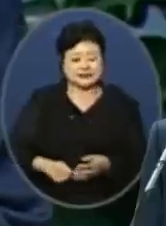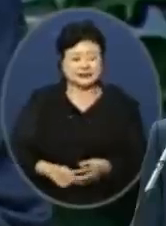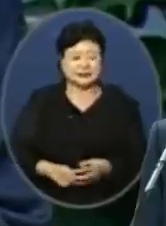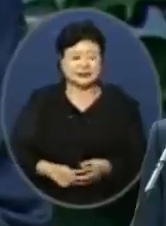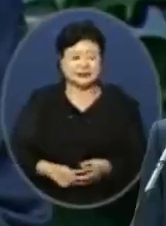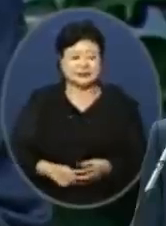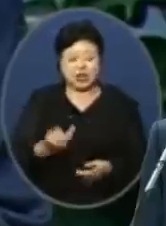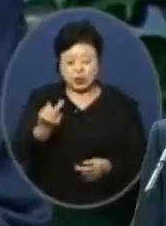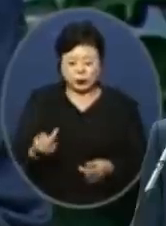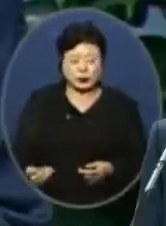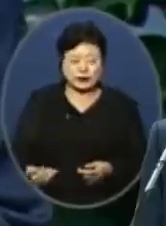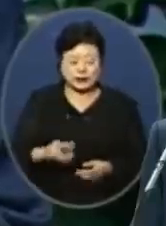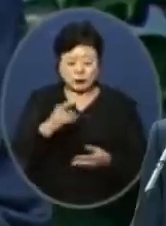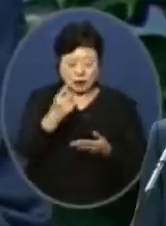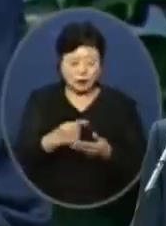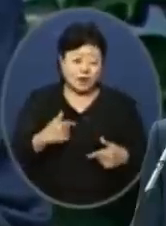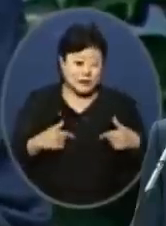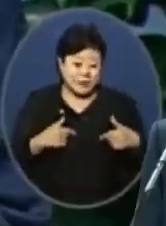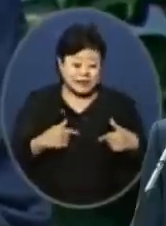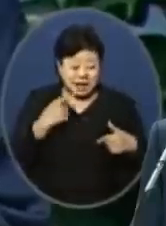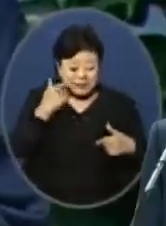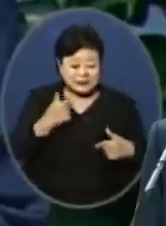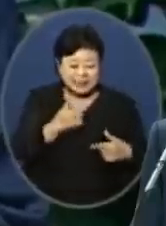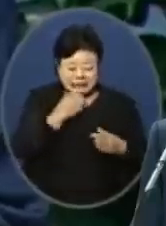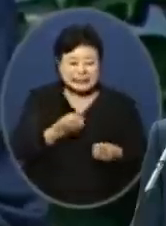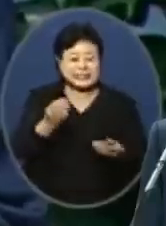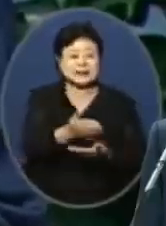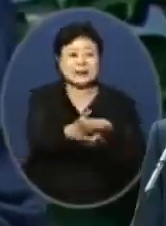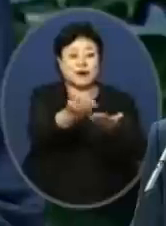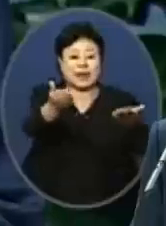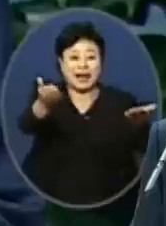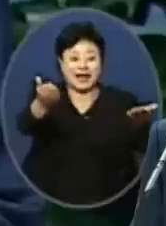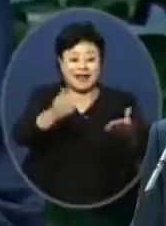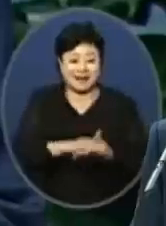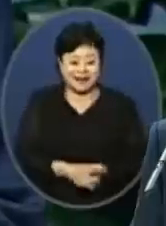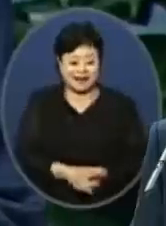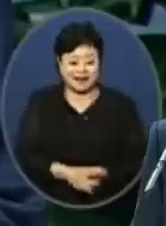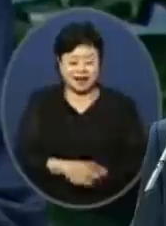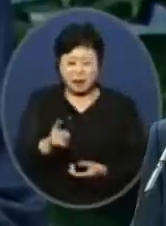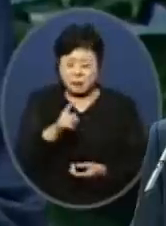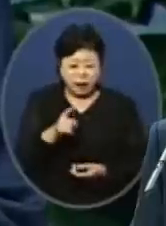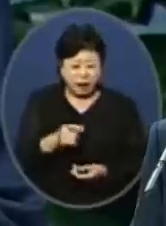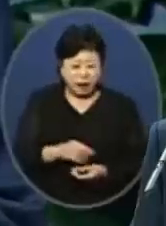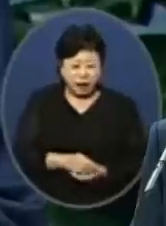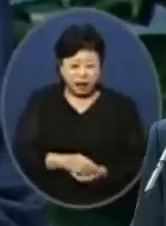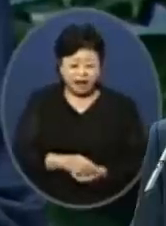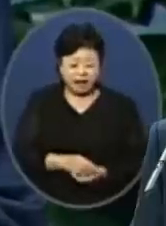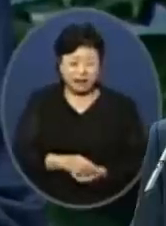몸성하게 집에 돌아온 것을 아버지가 기뻐해서 큰 잔치를 베풀었다. 뭐 어찌가 어째?